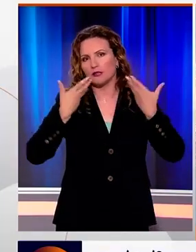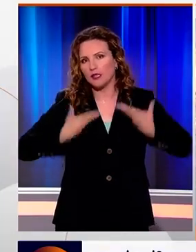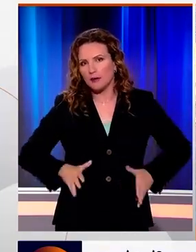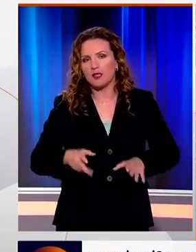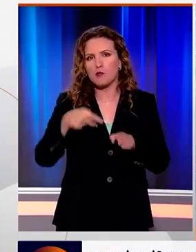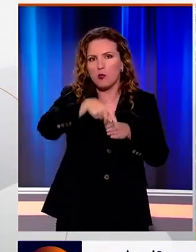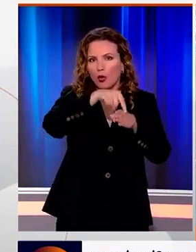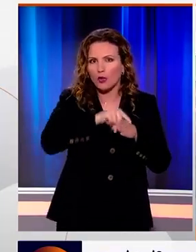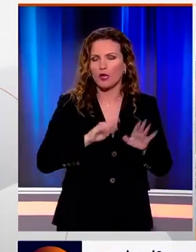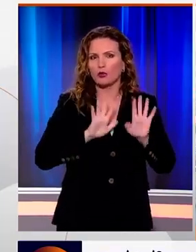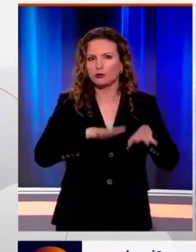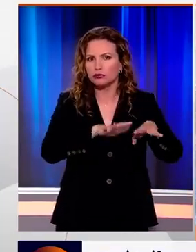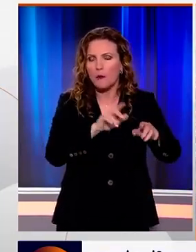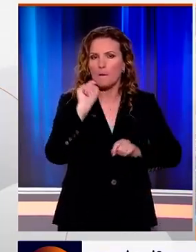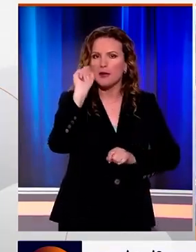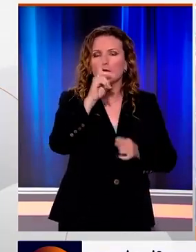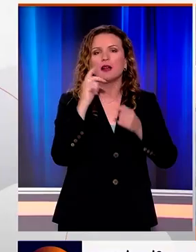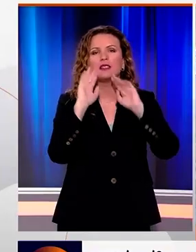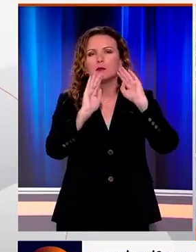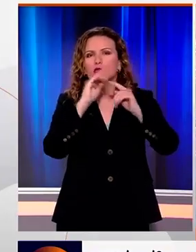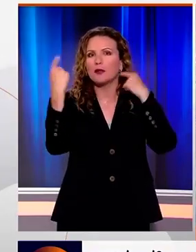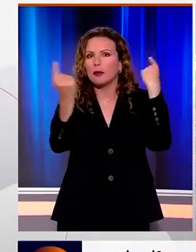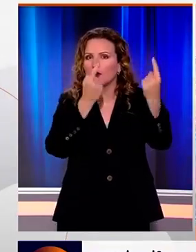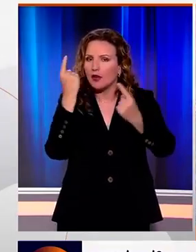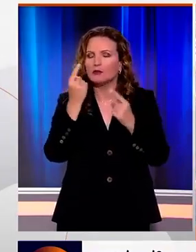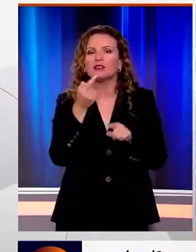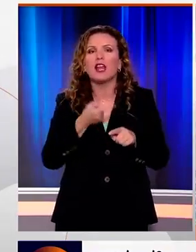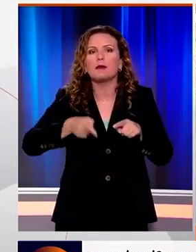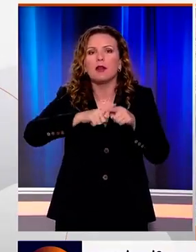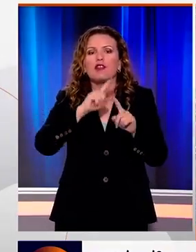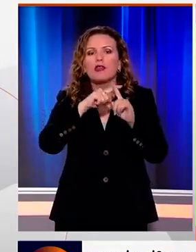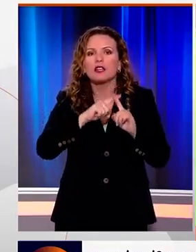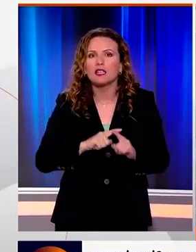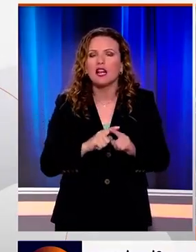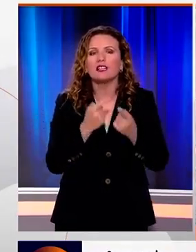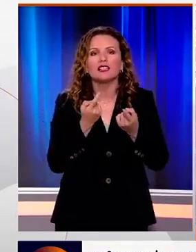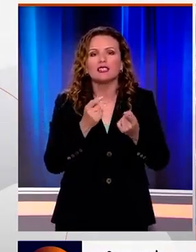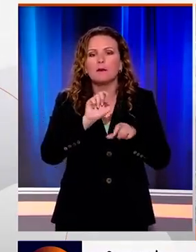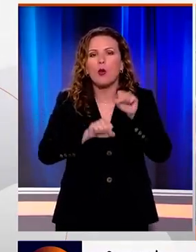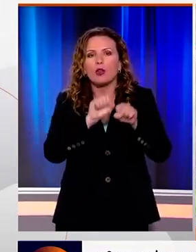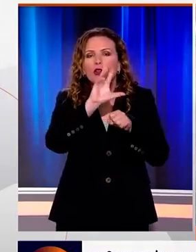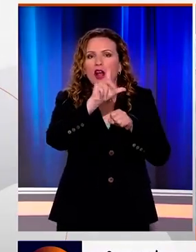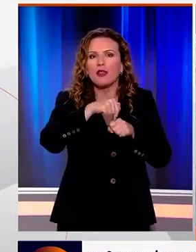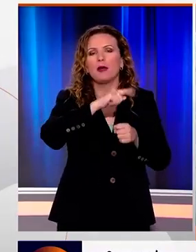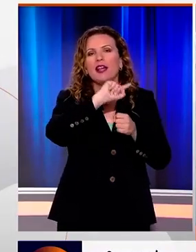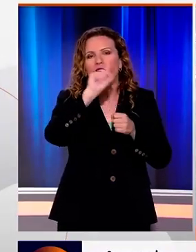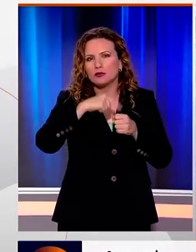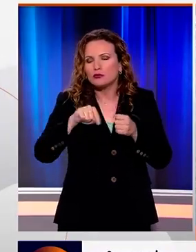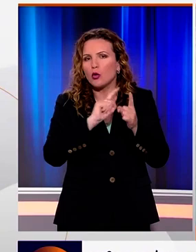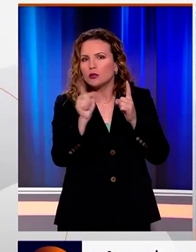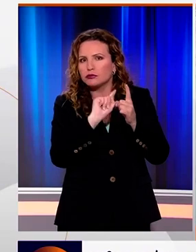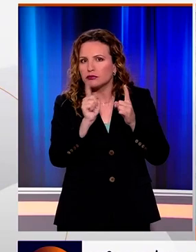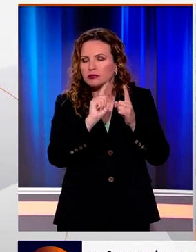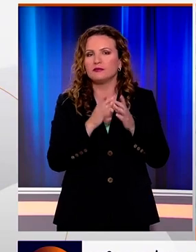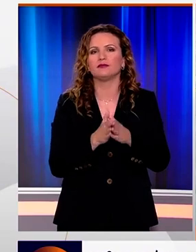τους και έστειλαν μήνυμα για την προστασία του περιβάλλοντος και τα ωφέλη από τη χρήση του ποδηλάτου στην καθημερινότητα των πολιτών.